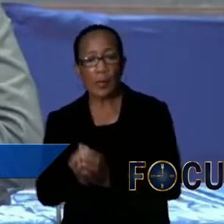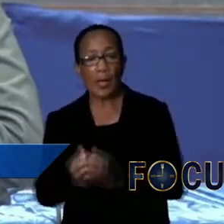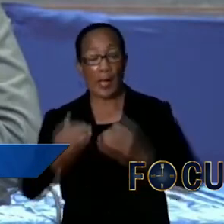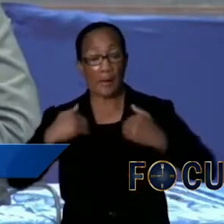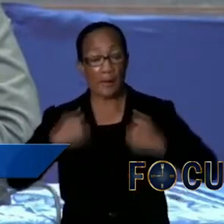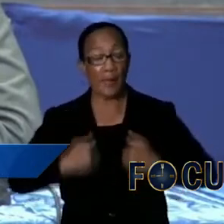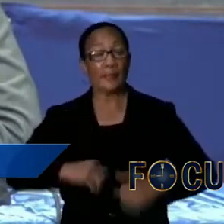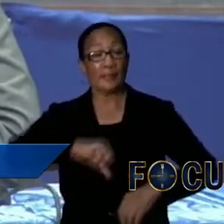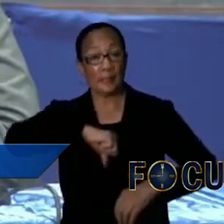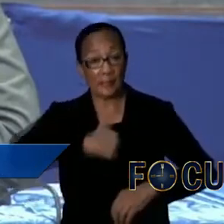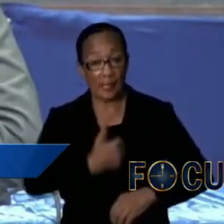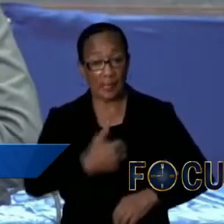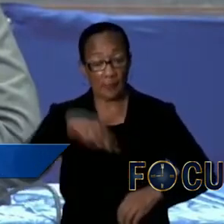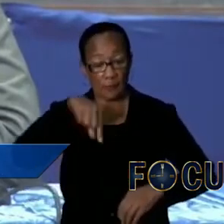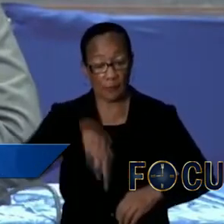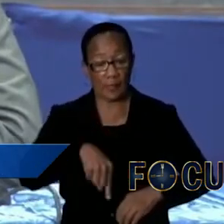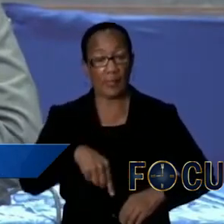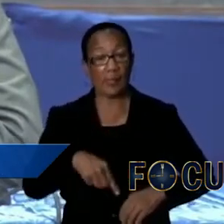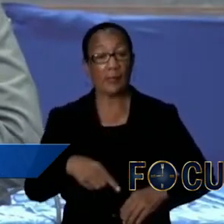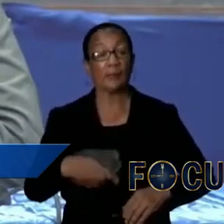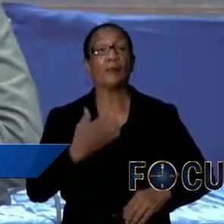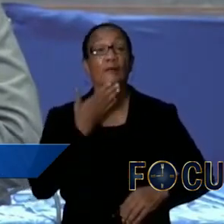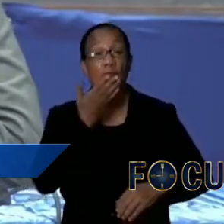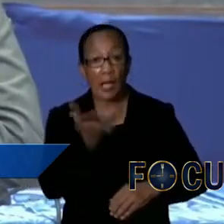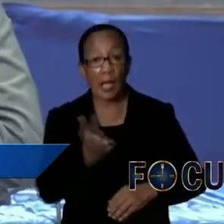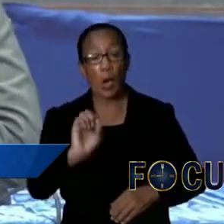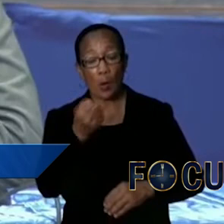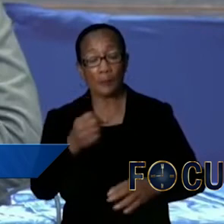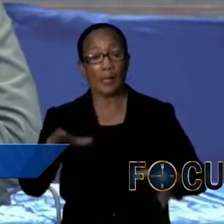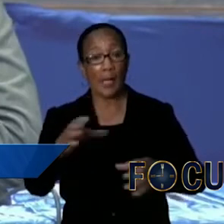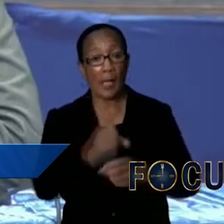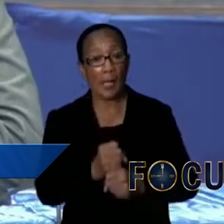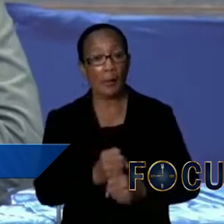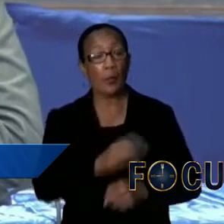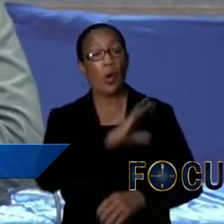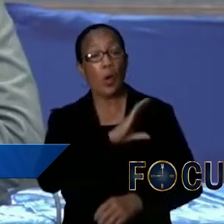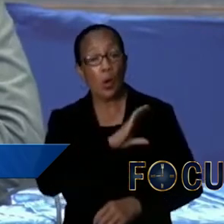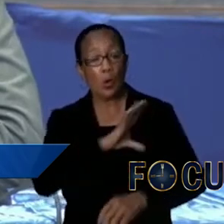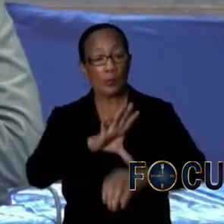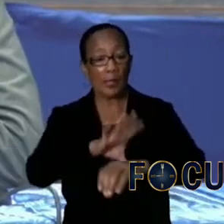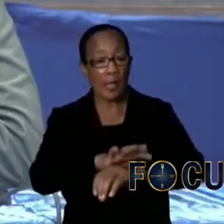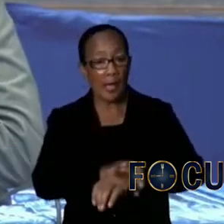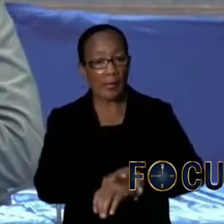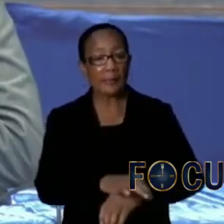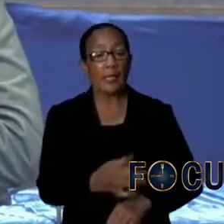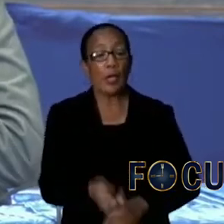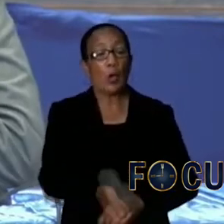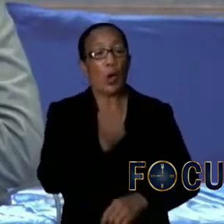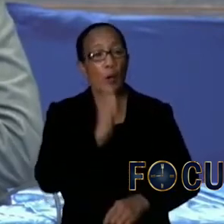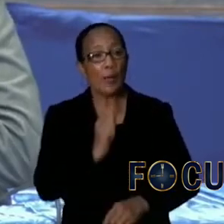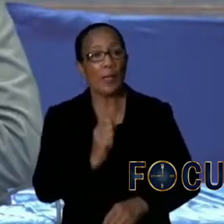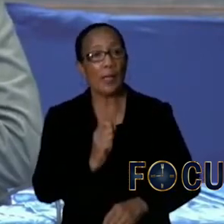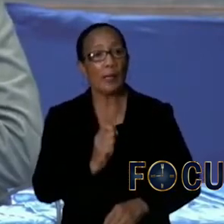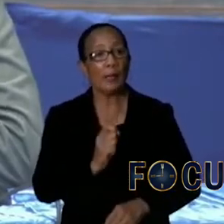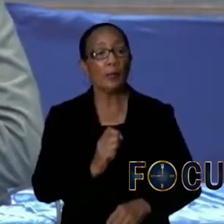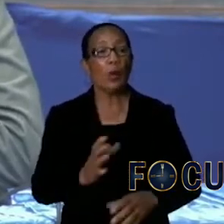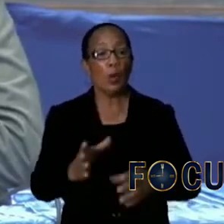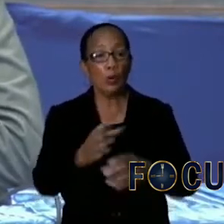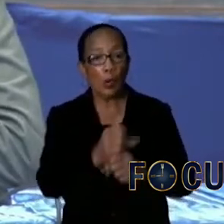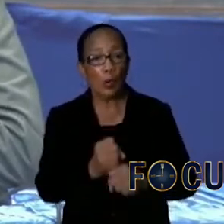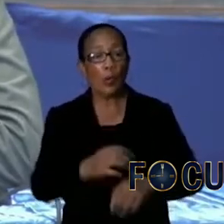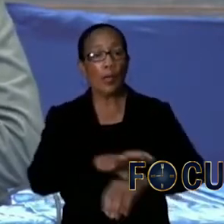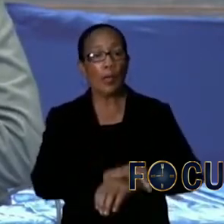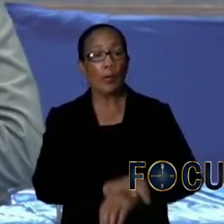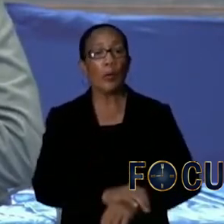mankracht uit te putten. Sowieso de artsen in opleiding, de assistentartsen, de co-assistenten, maar